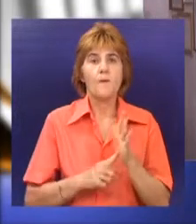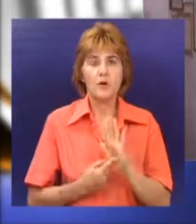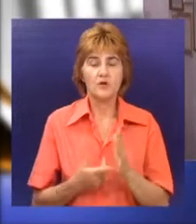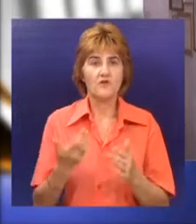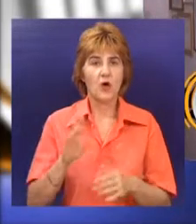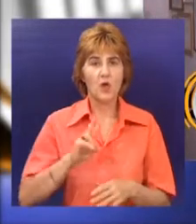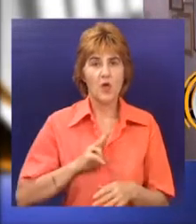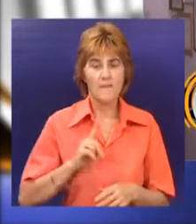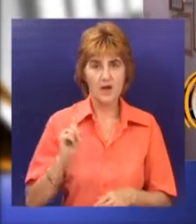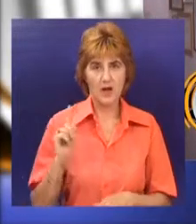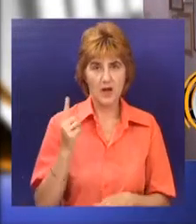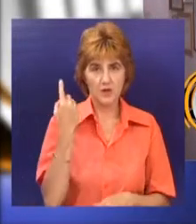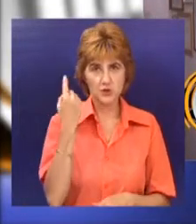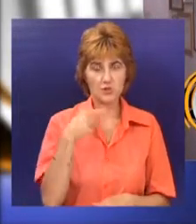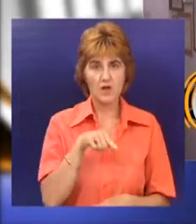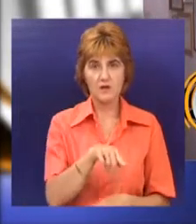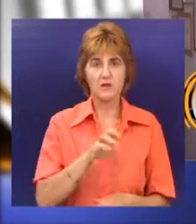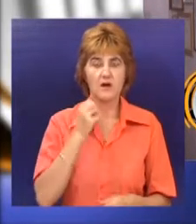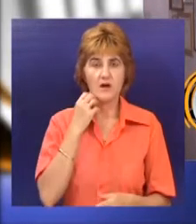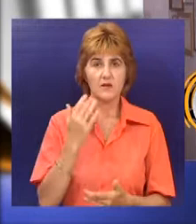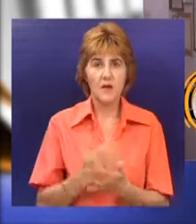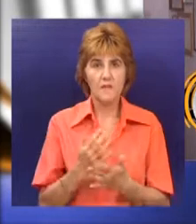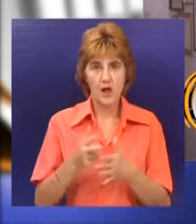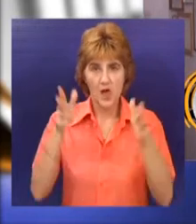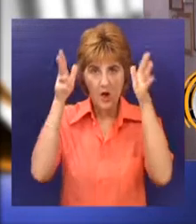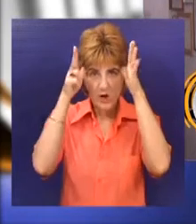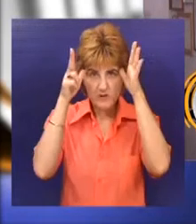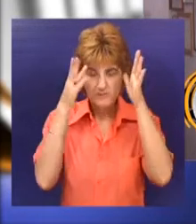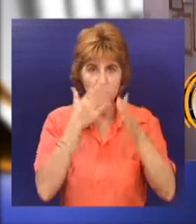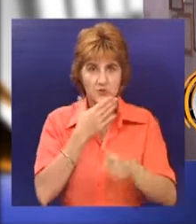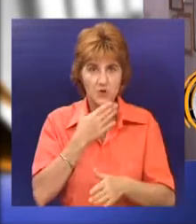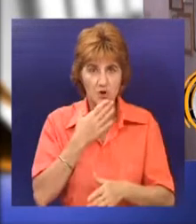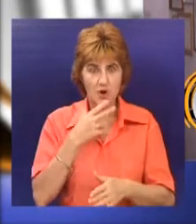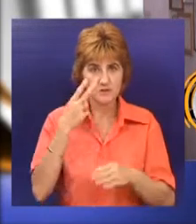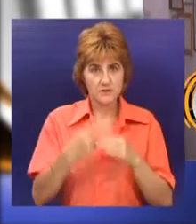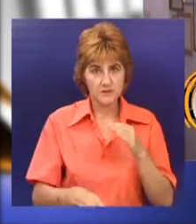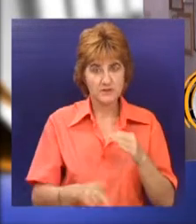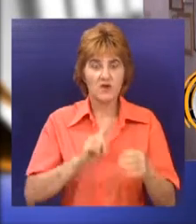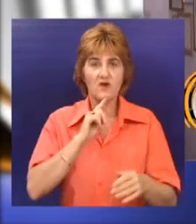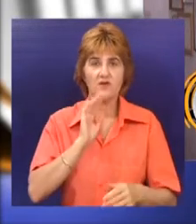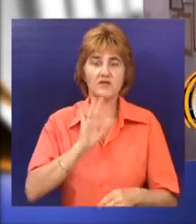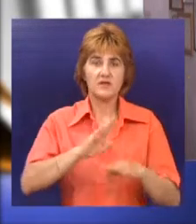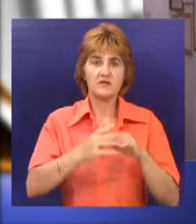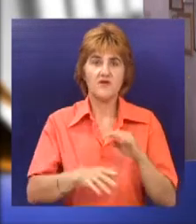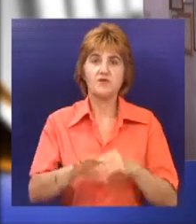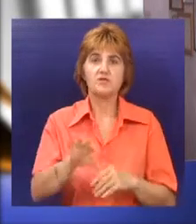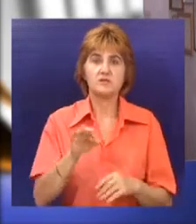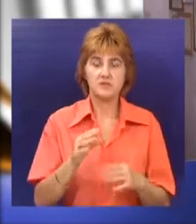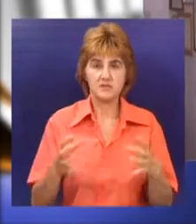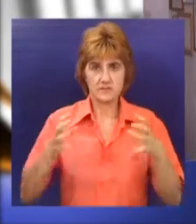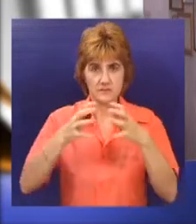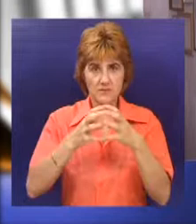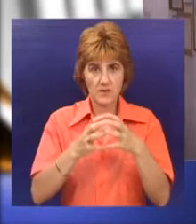prikupljaju na osnovu rezultata koje su učenici postigli tokom svog osmogodišnjeg školovanja i na osnovu rezultata koje su postigli na završnom